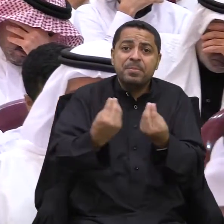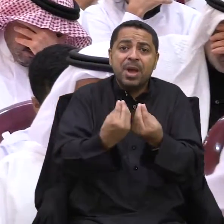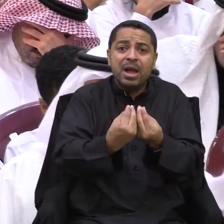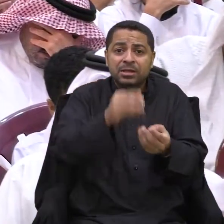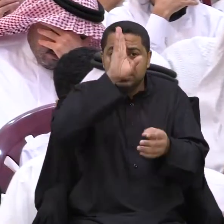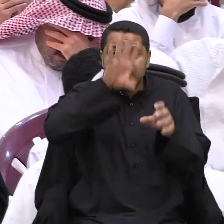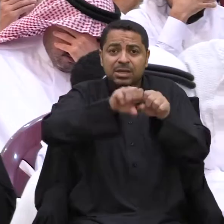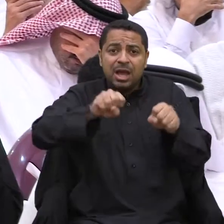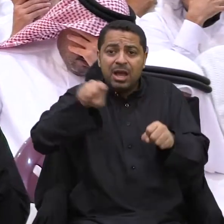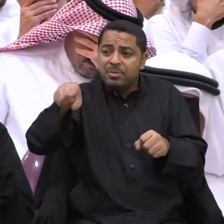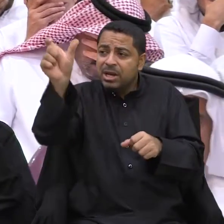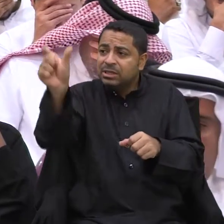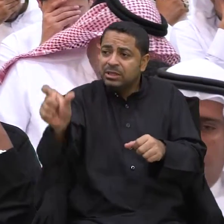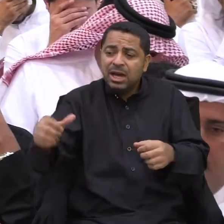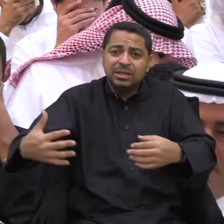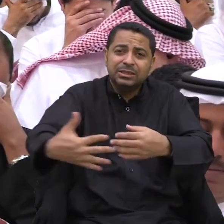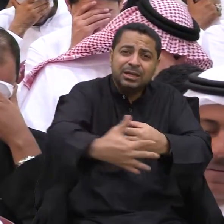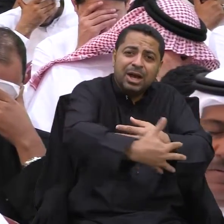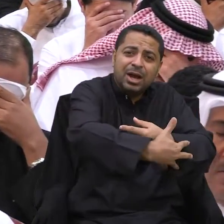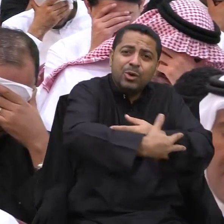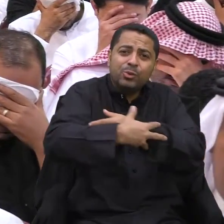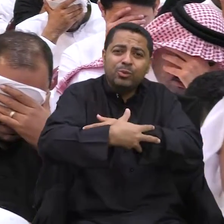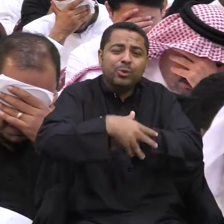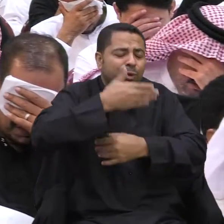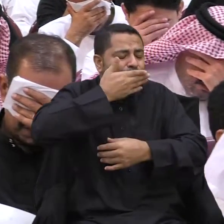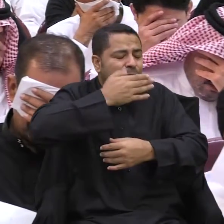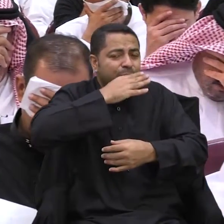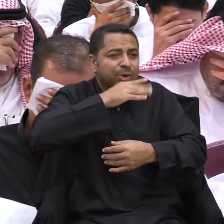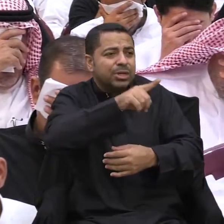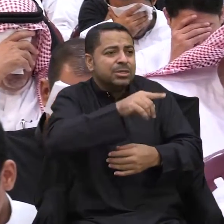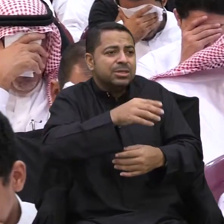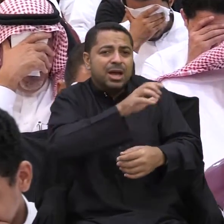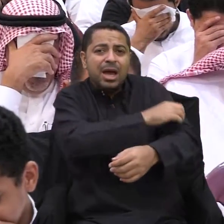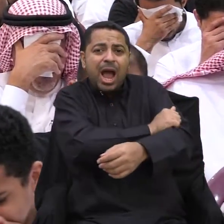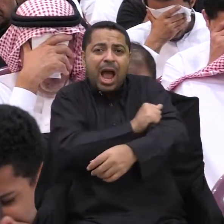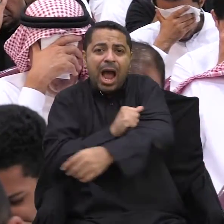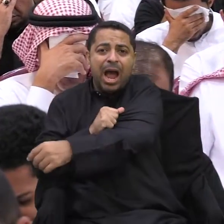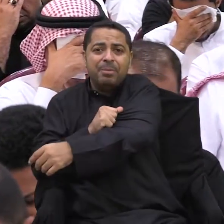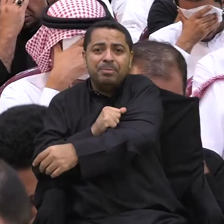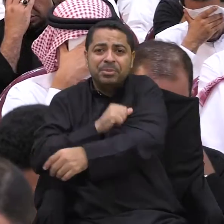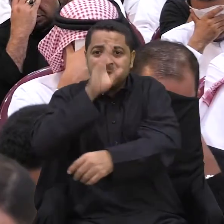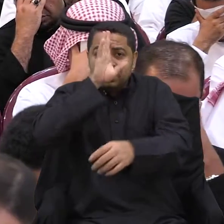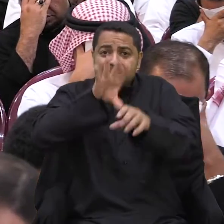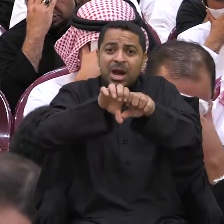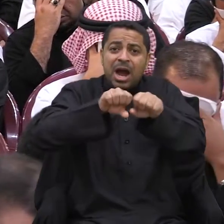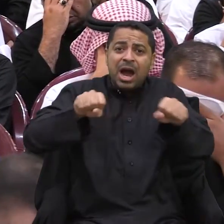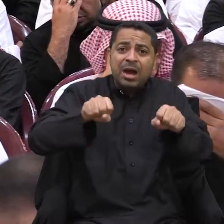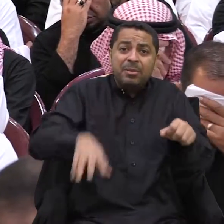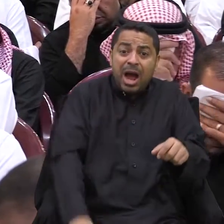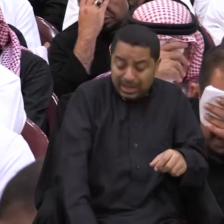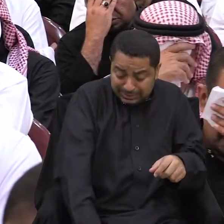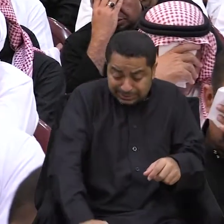هذه تقبل ذيله وتلك تتعلق برجله،